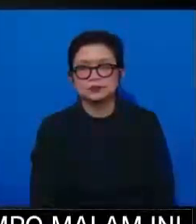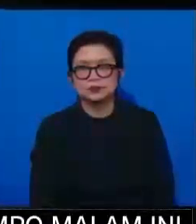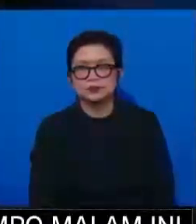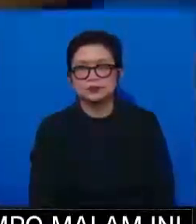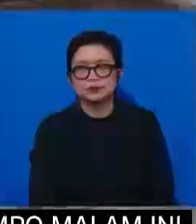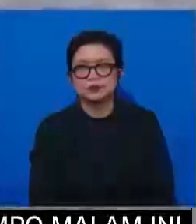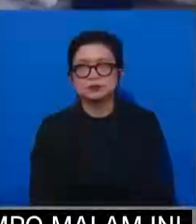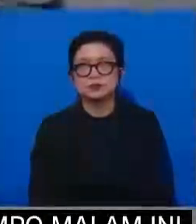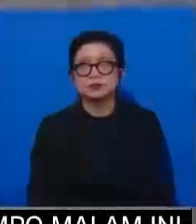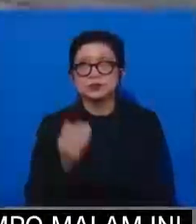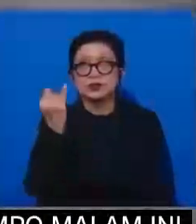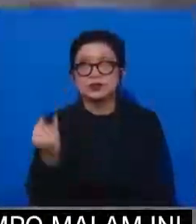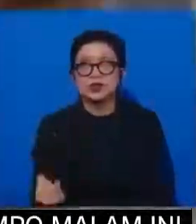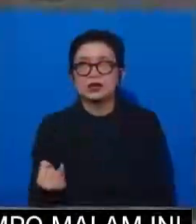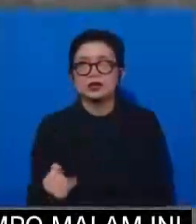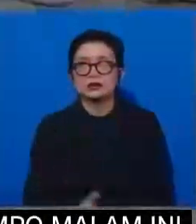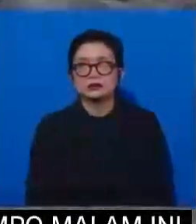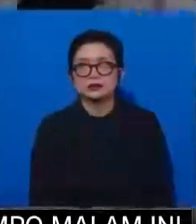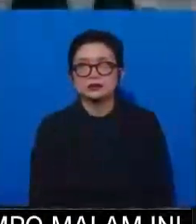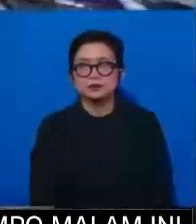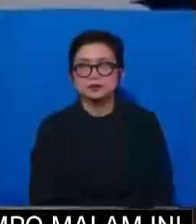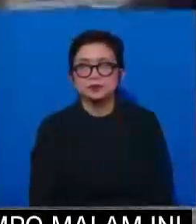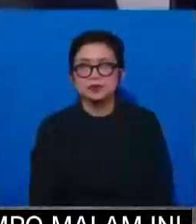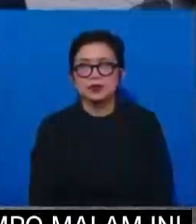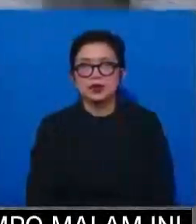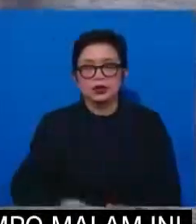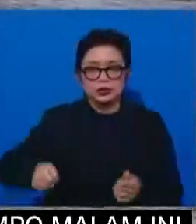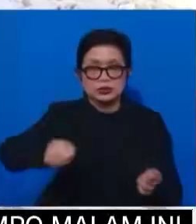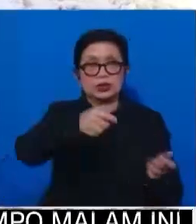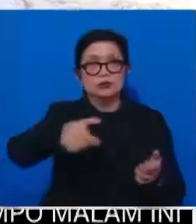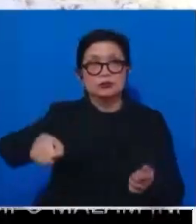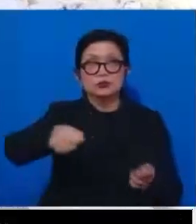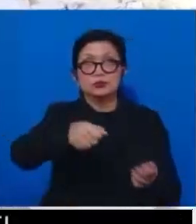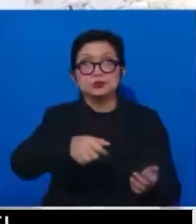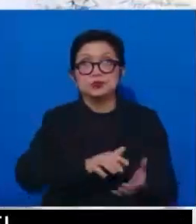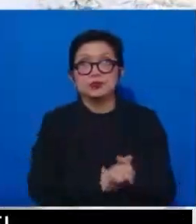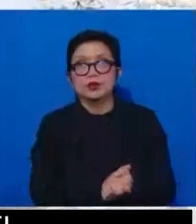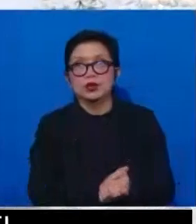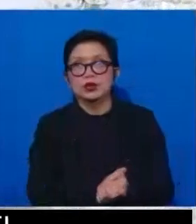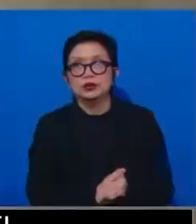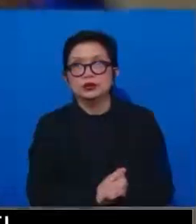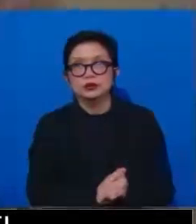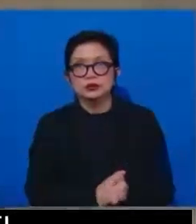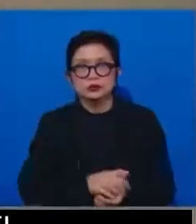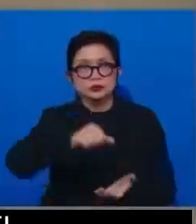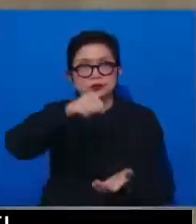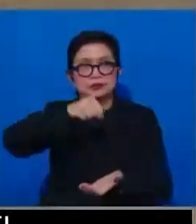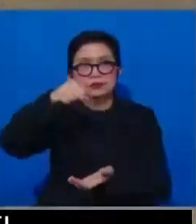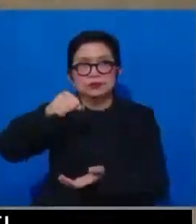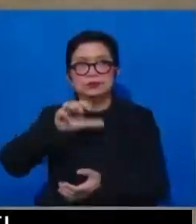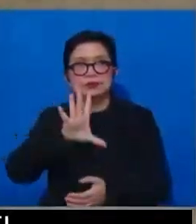Pada tahap akhir, garam yang dikumpulkan dari lahan tempat produksi kemudian ditampung di gudang untuk dikemas masing-masing 50 kg.